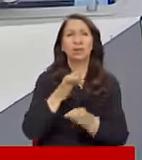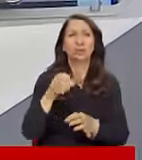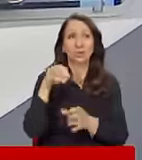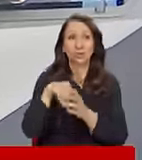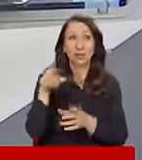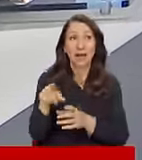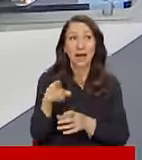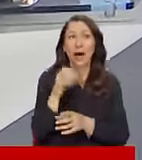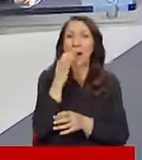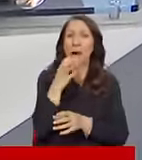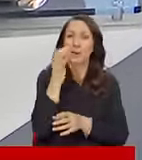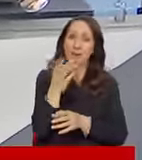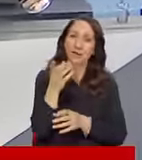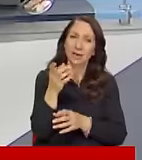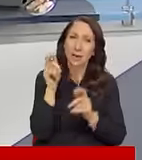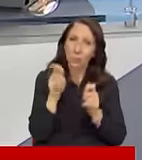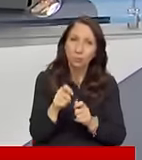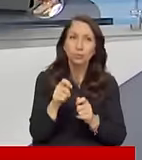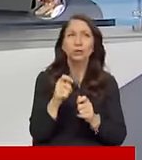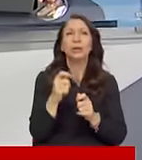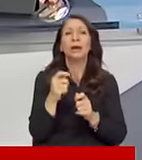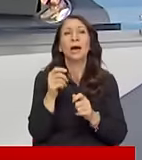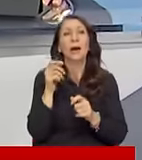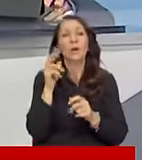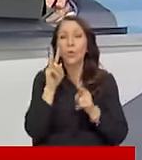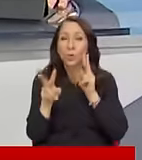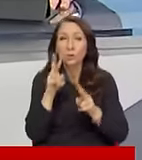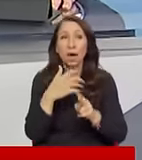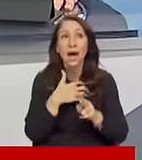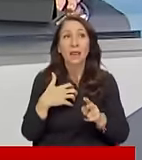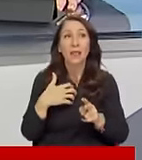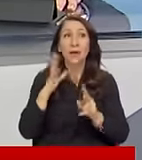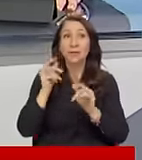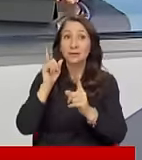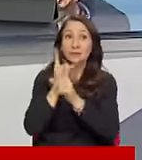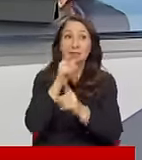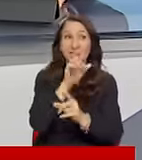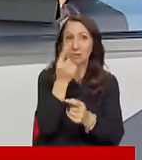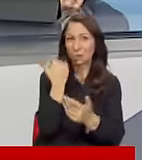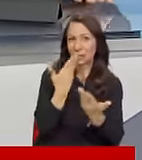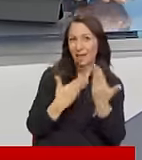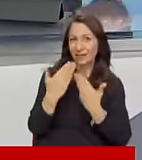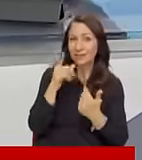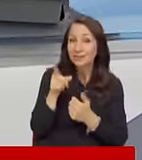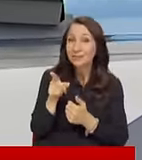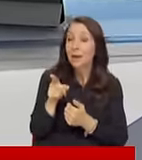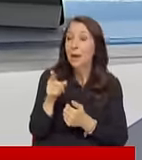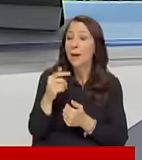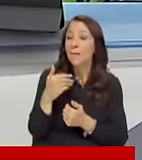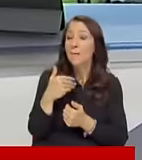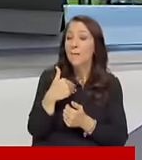içinde haberlerini işte yapıyoruz, karşılaştığımız anlar oluyor. Anneler yolunu çok çeviriyor. Az önce siz de anlattınız.